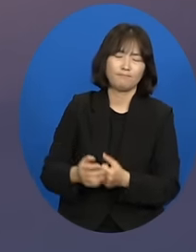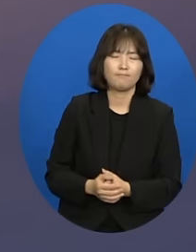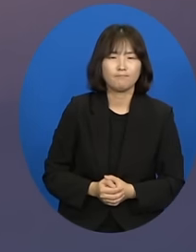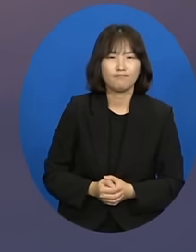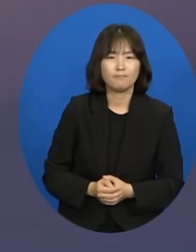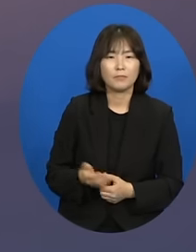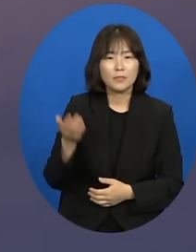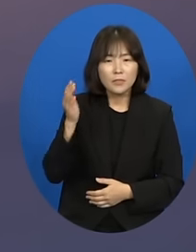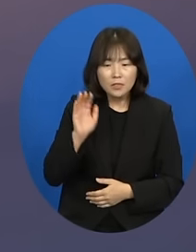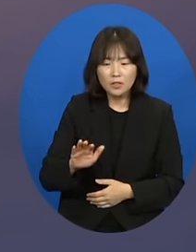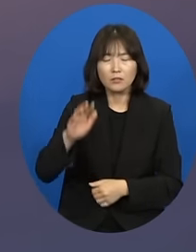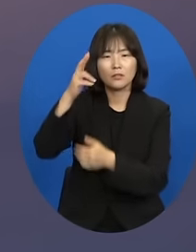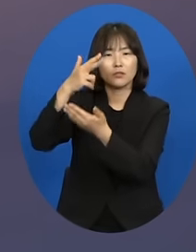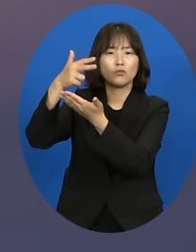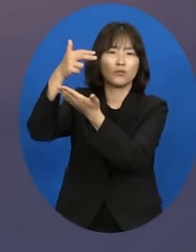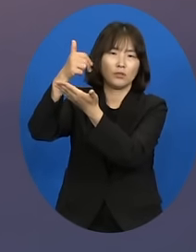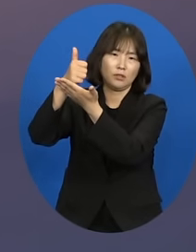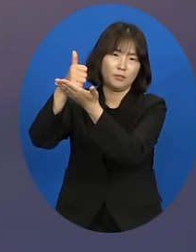그러나 주님이